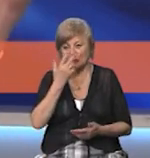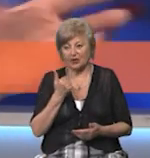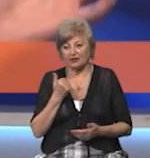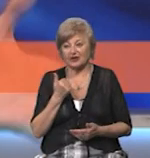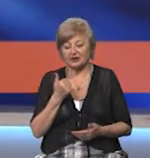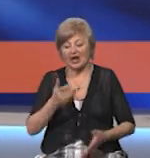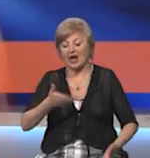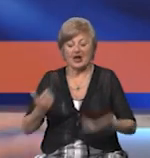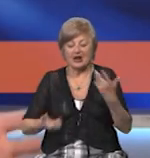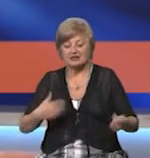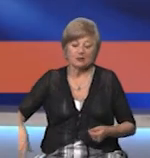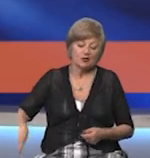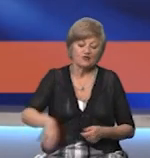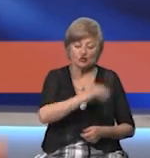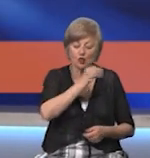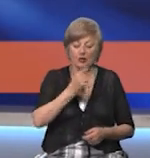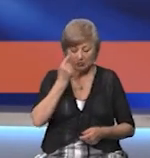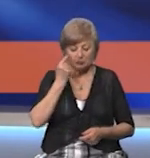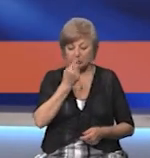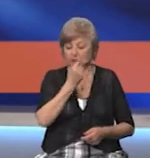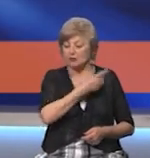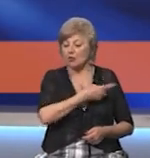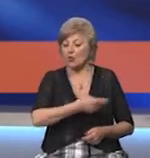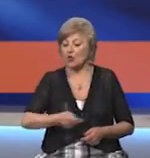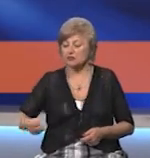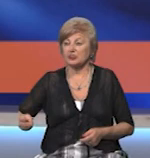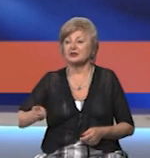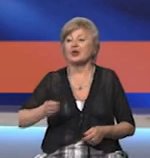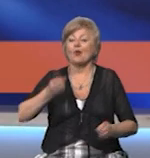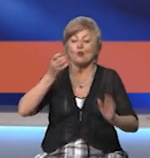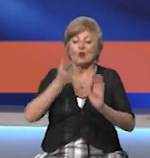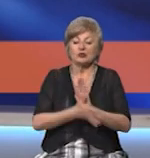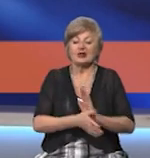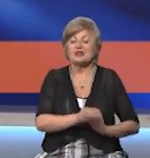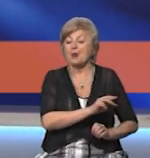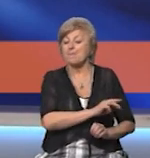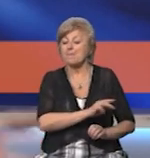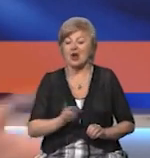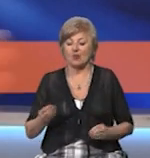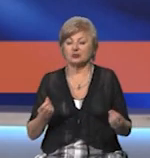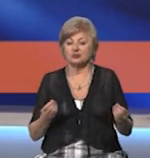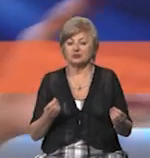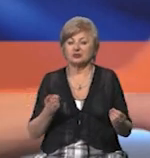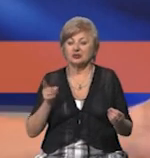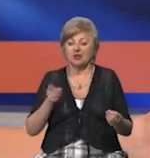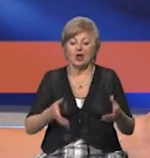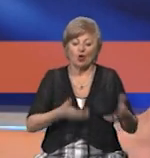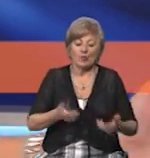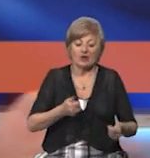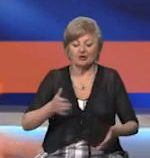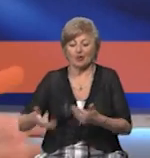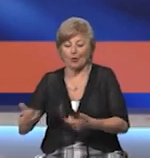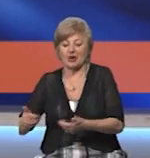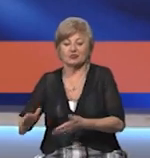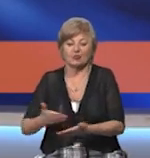все і подивитись, отут воно є. І потім побачити, а потім закопати. Витратити декілька мільйонів на те, щоб там покопати чи там